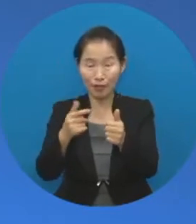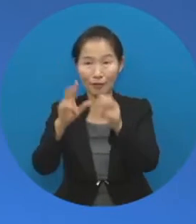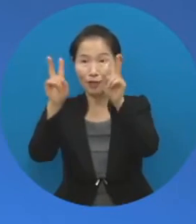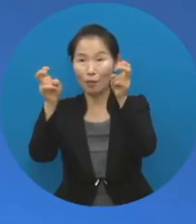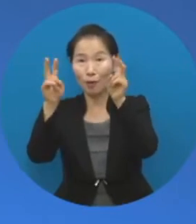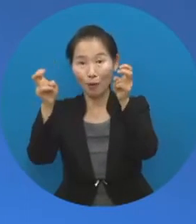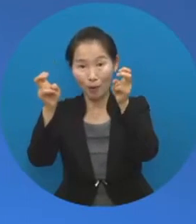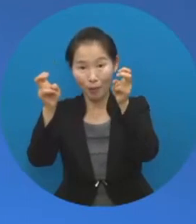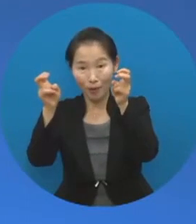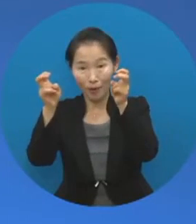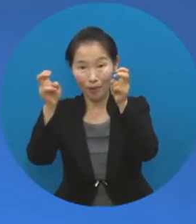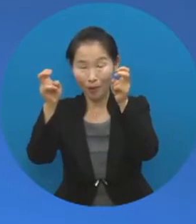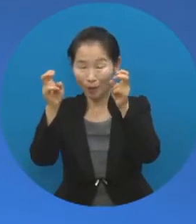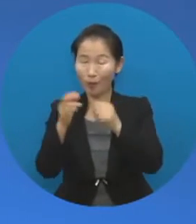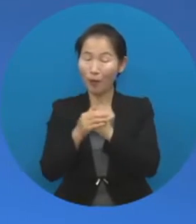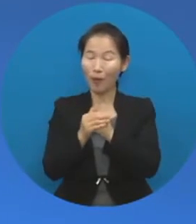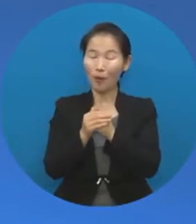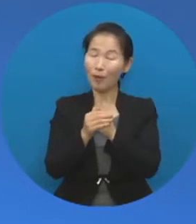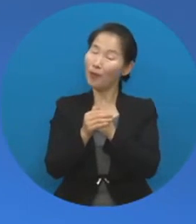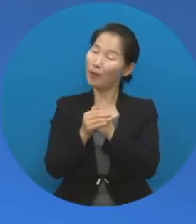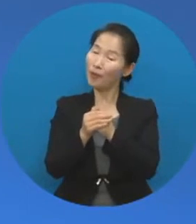근데 이제 그 형제가